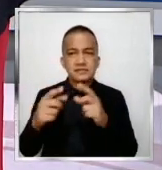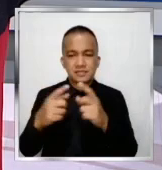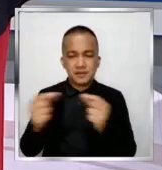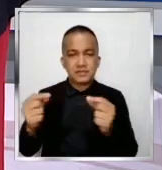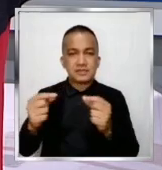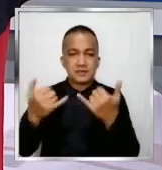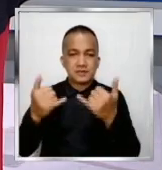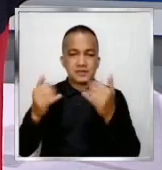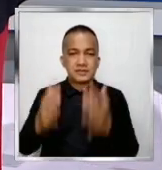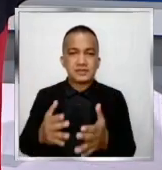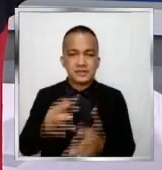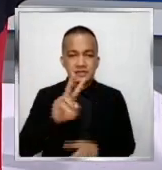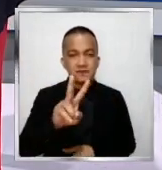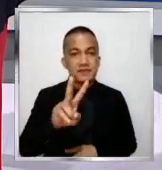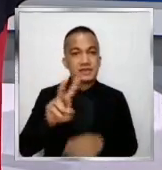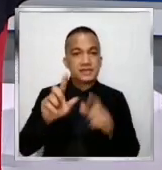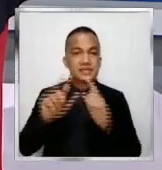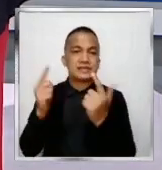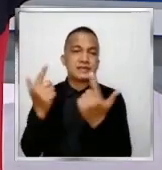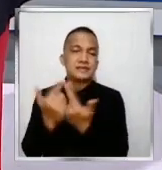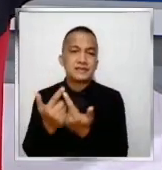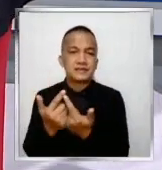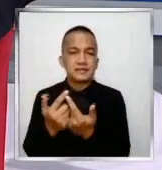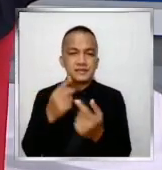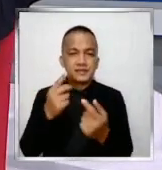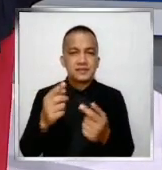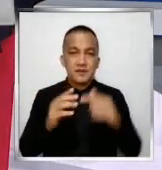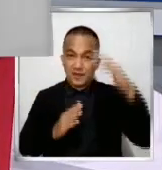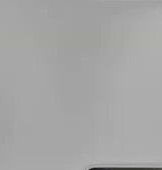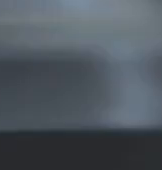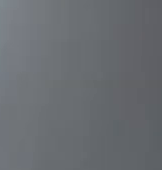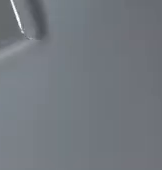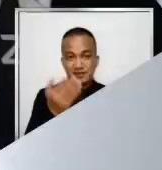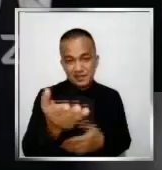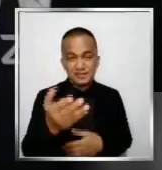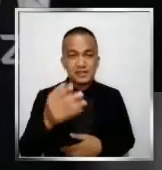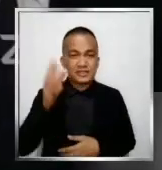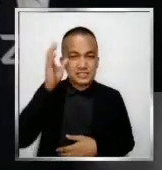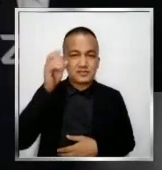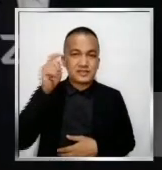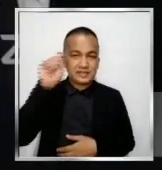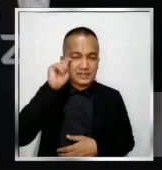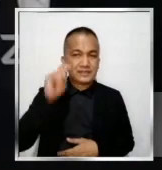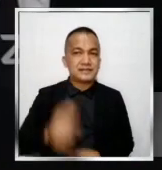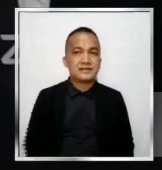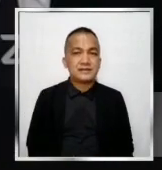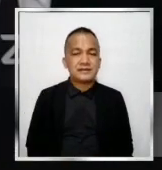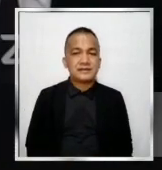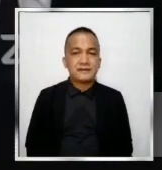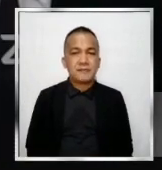B League. Maki-timeout tayo kay Chino Trinidad.